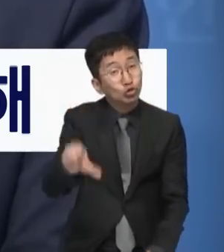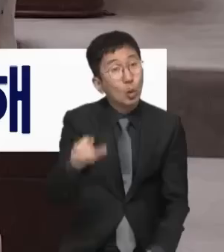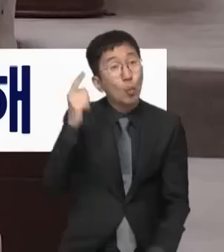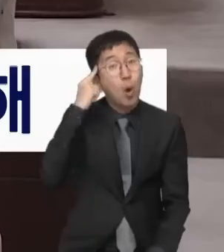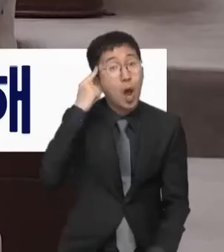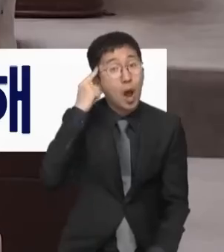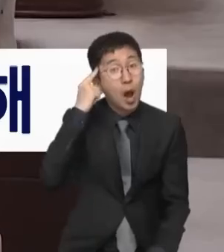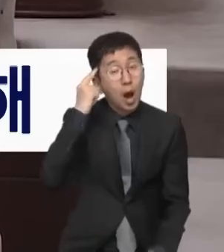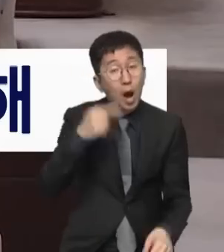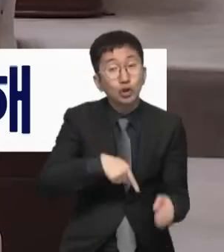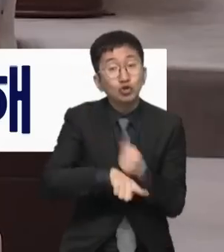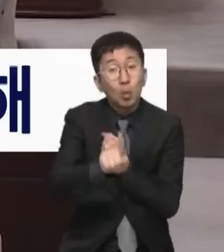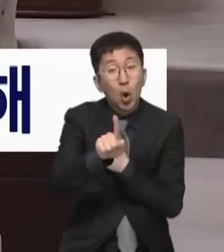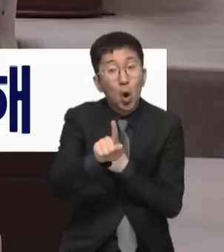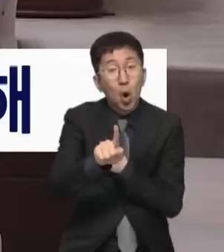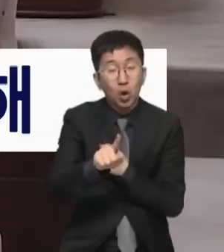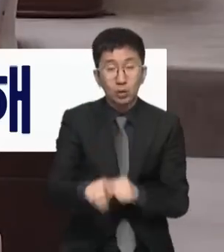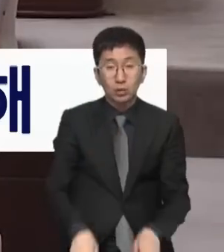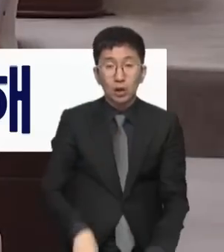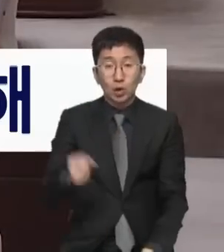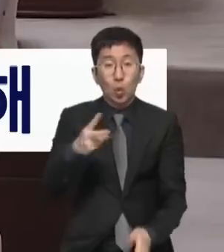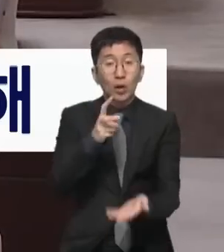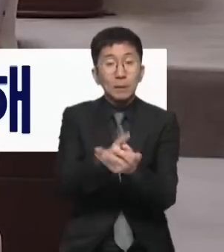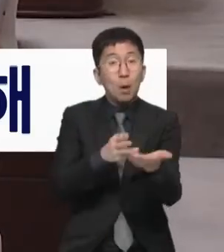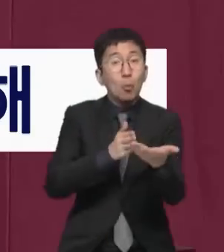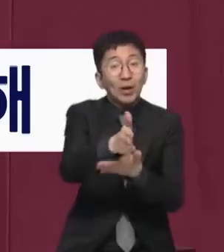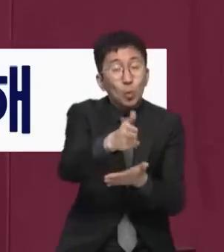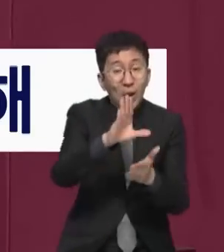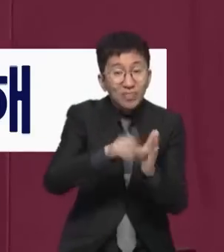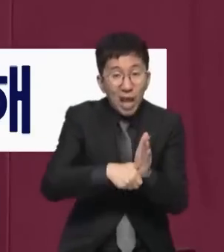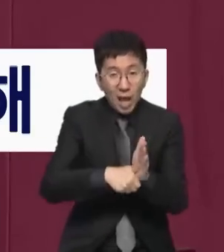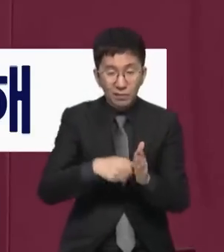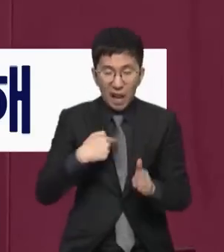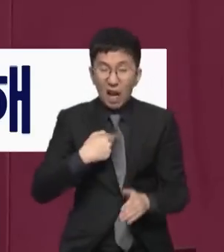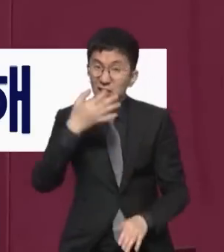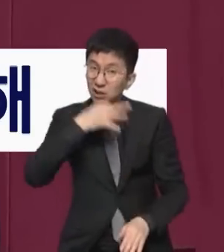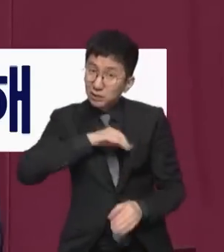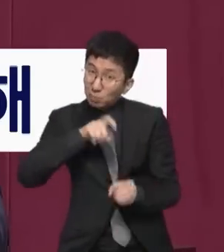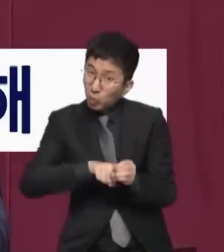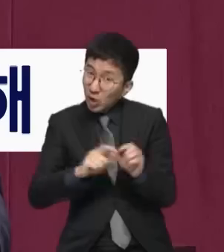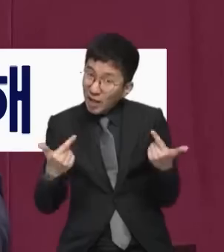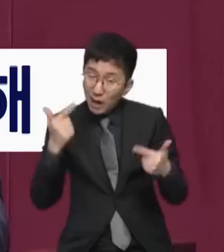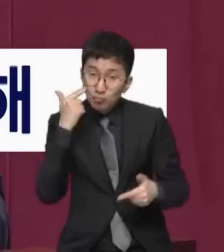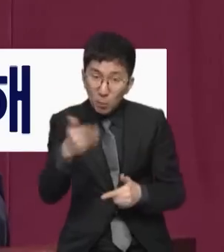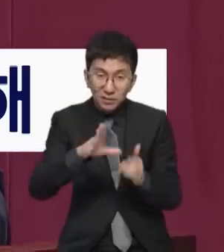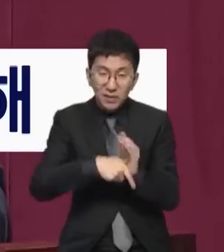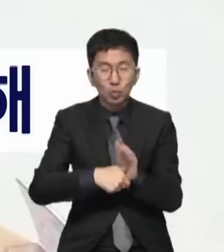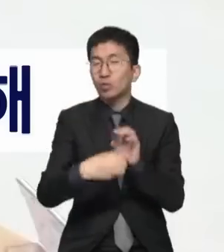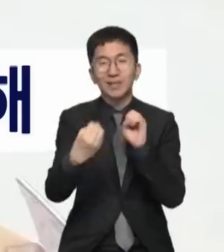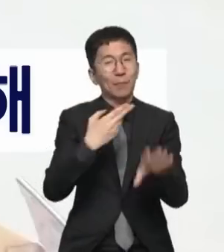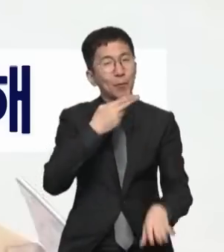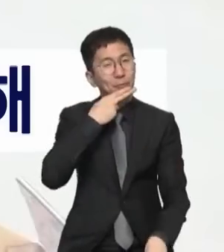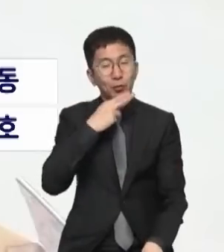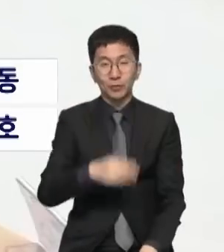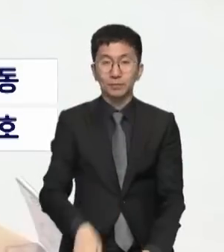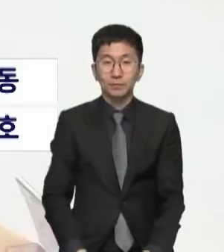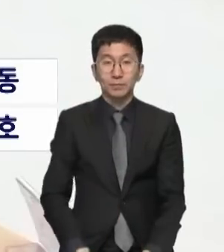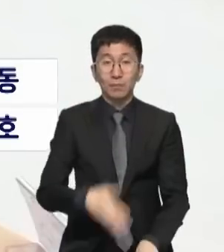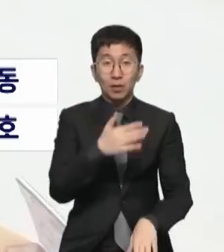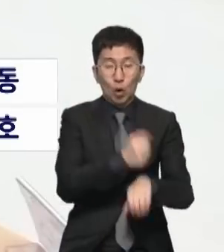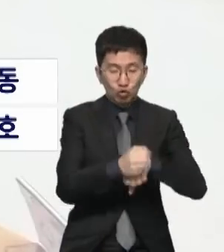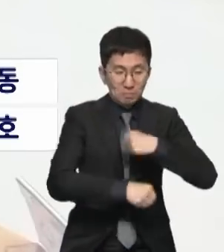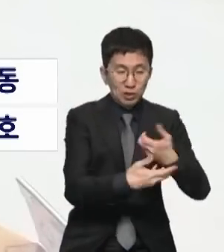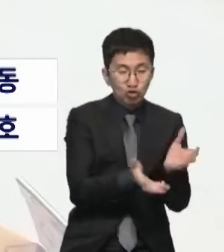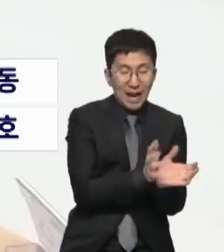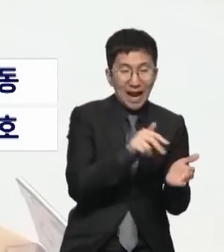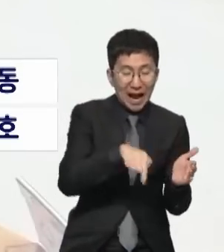있었는지 입법 활동이 이해충돌 아니냐는 지적 등에 대해서는 아무런 해명도 하지 않았습니다. 때문에 당내에서도